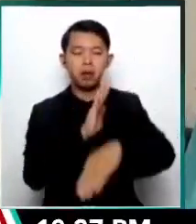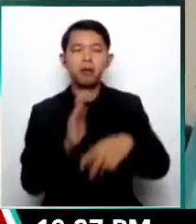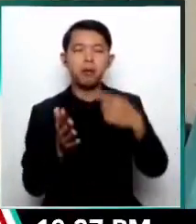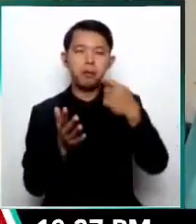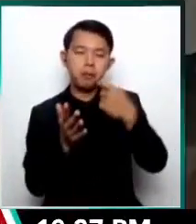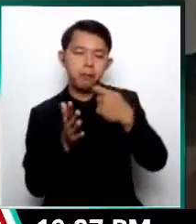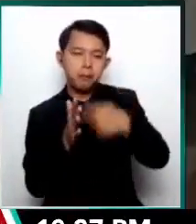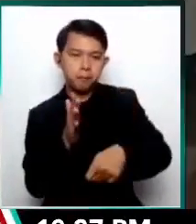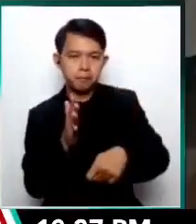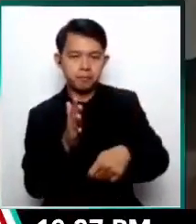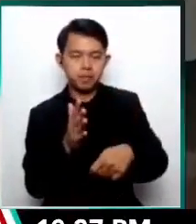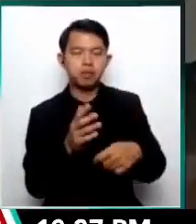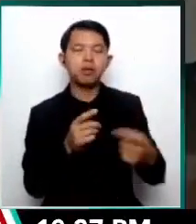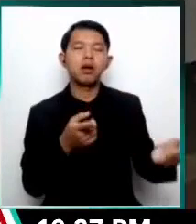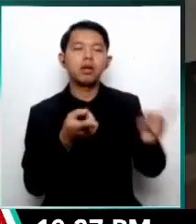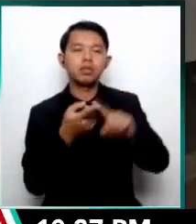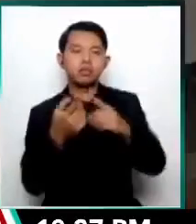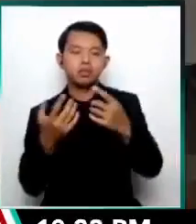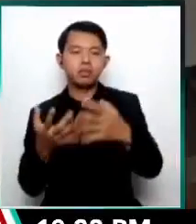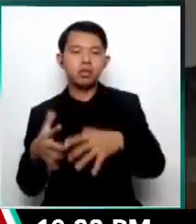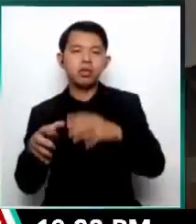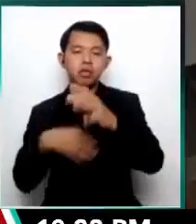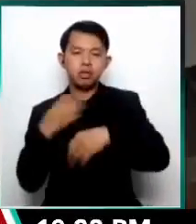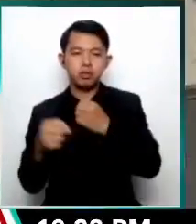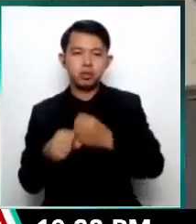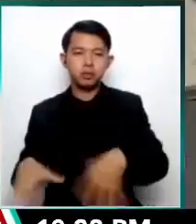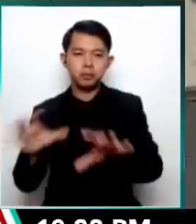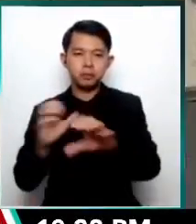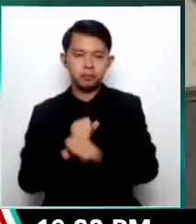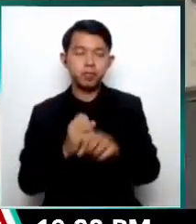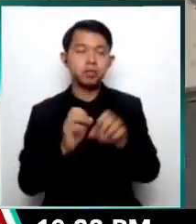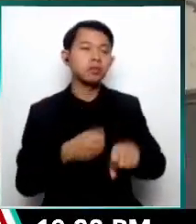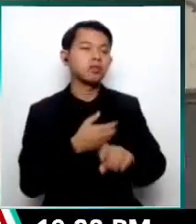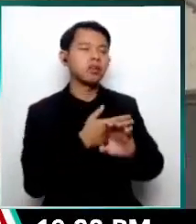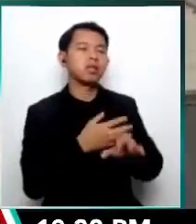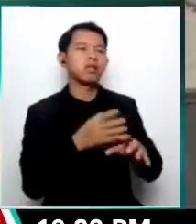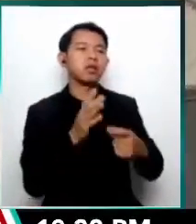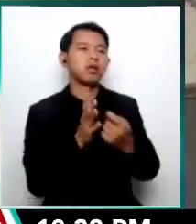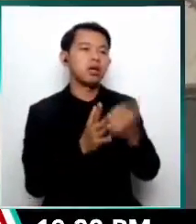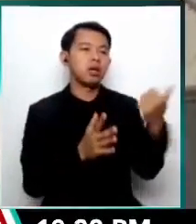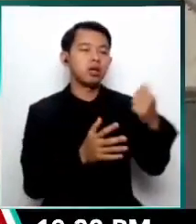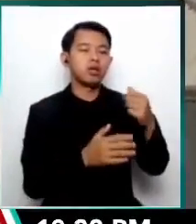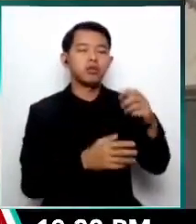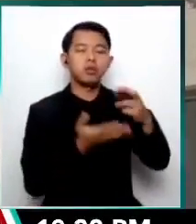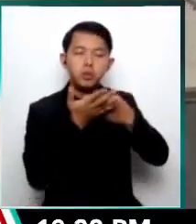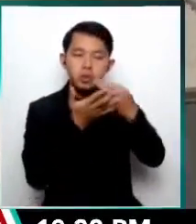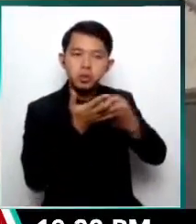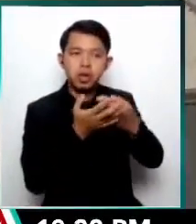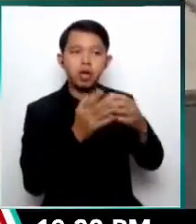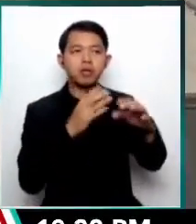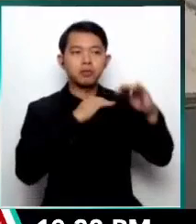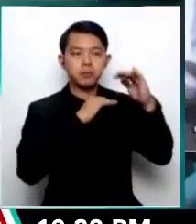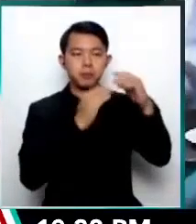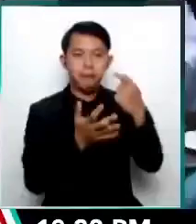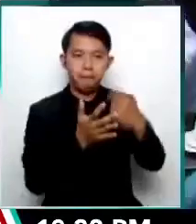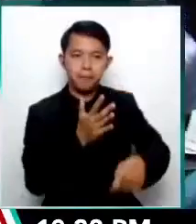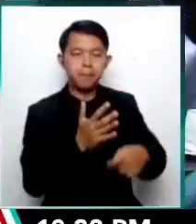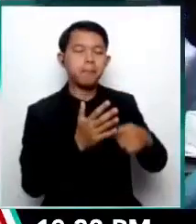ang taon. Pwede raw nilang irekomenda ang pagbawi ng price cap, pero tanging ang Pangulo lang ang magdedesisyon ukol dito.